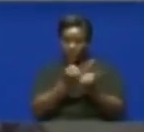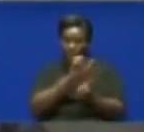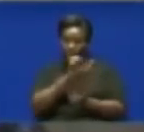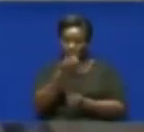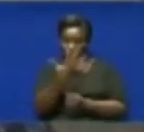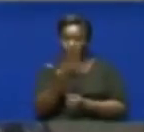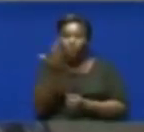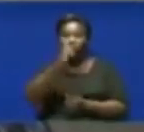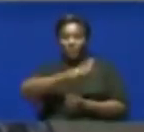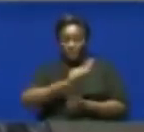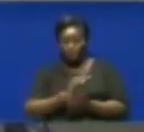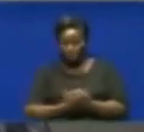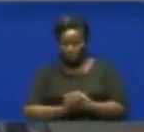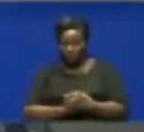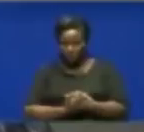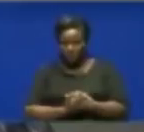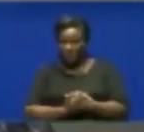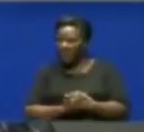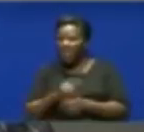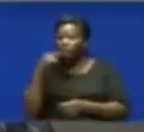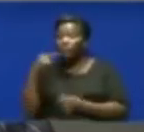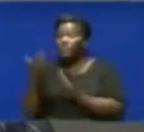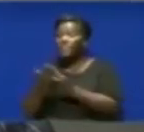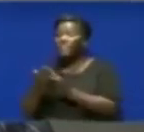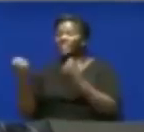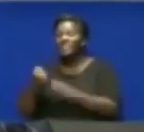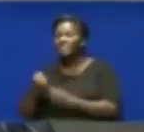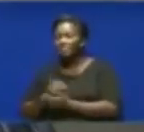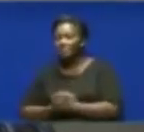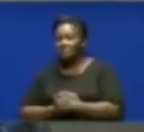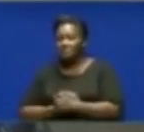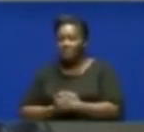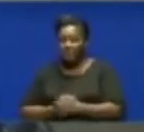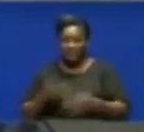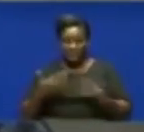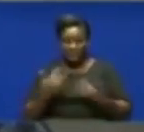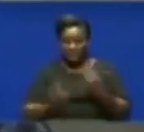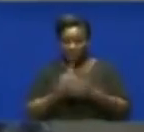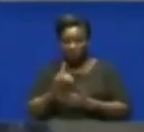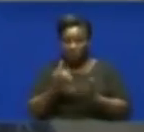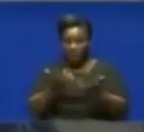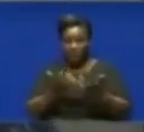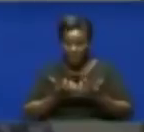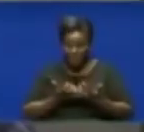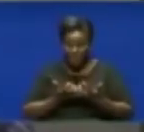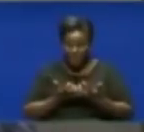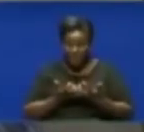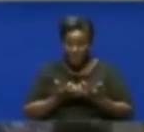6,000 kwa siku. Haziwezi kaitosha nchi nzima. Kwa hiyo kutokana na mahitaji hayo, ndio maana dawa